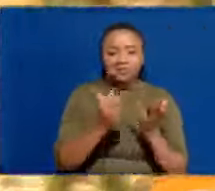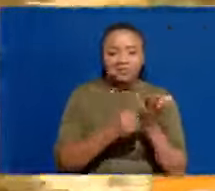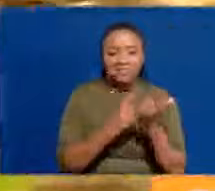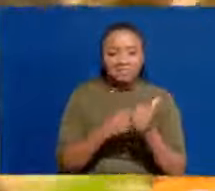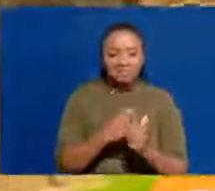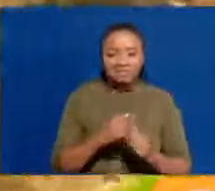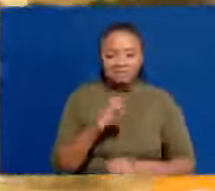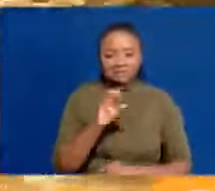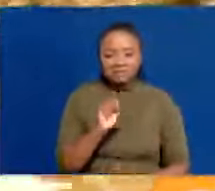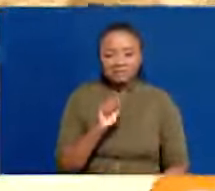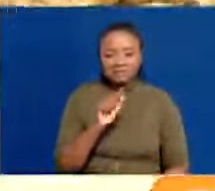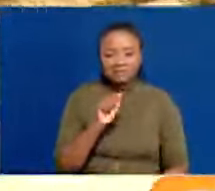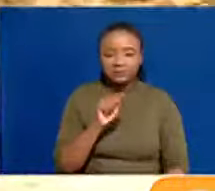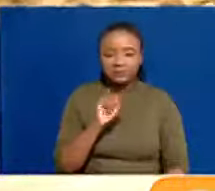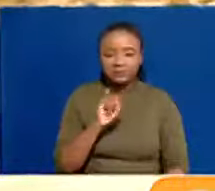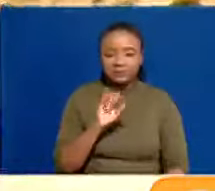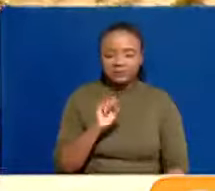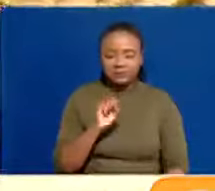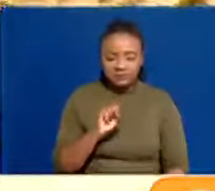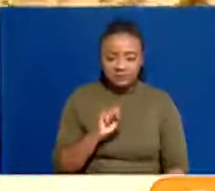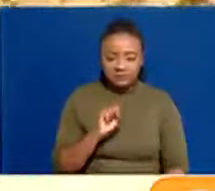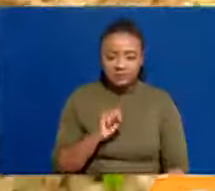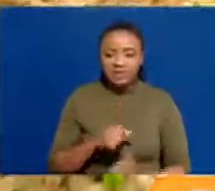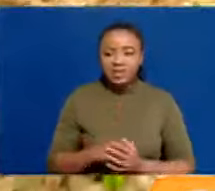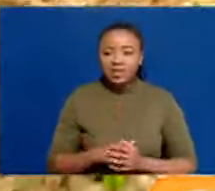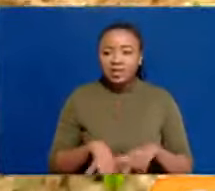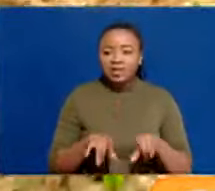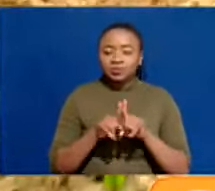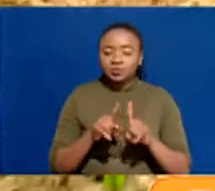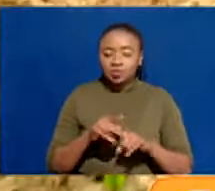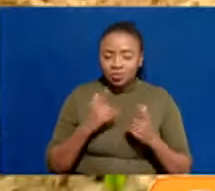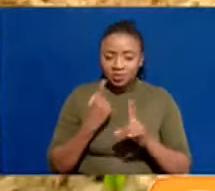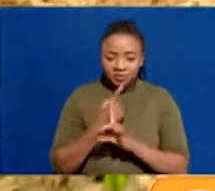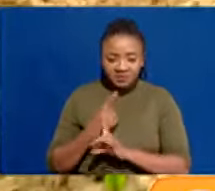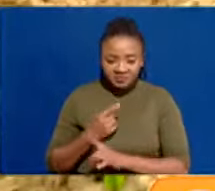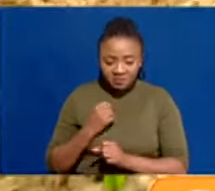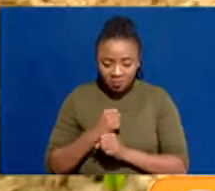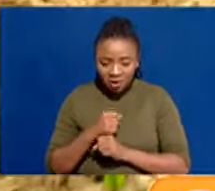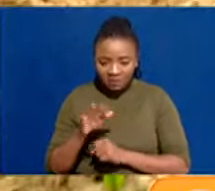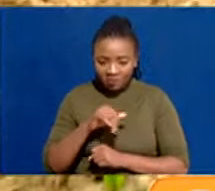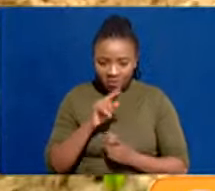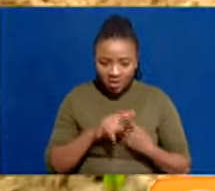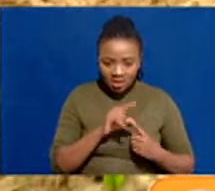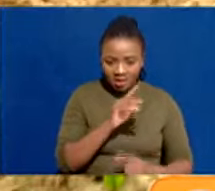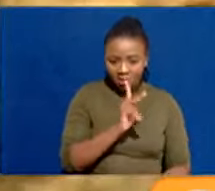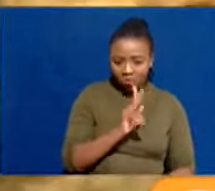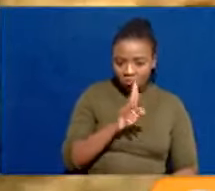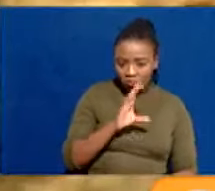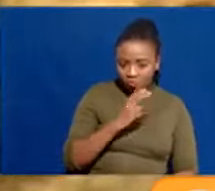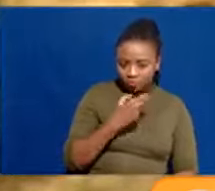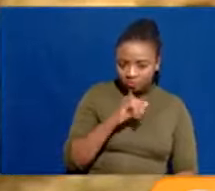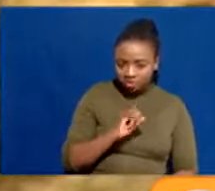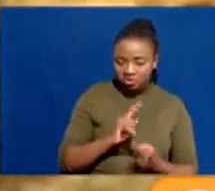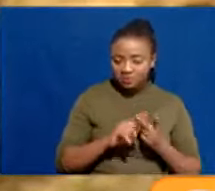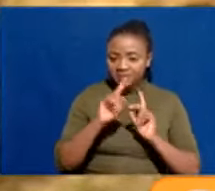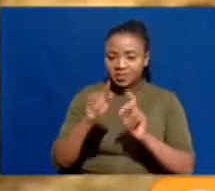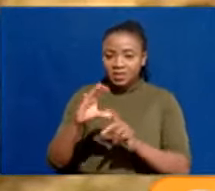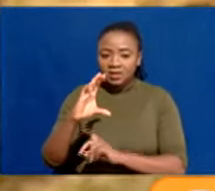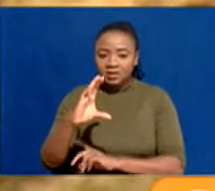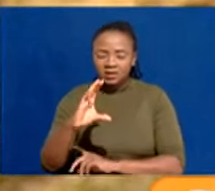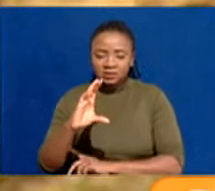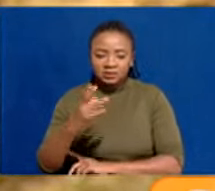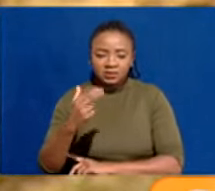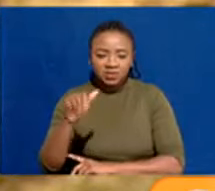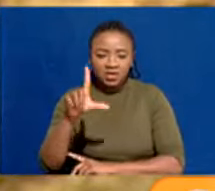replanting exercise is ongoing across various shorelines in the coast, from Kuchi Forest in Kwale County to Chara Forest